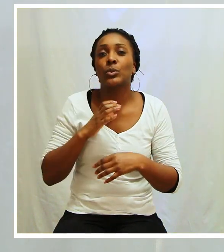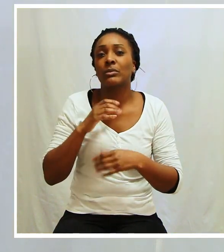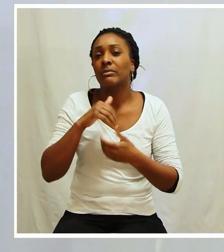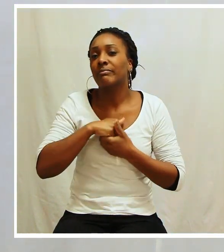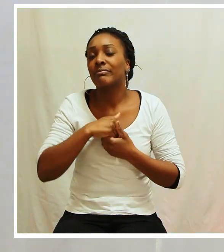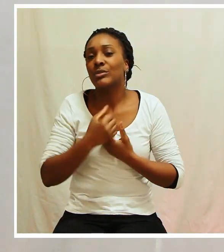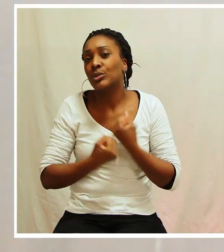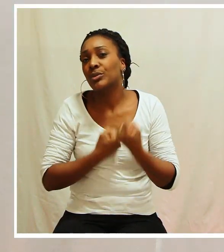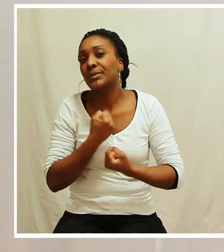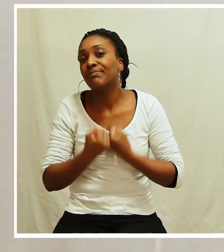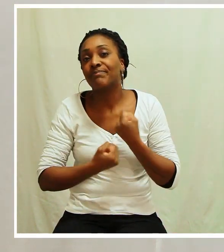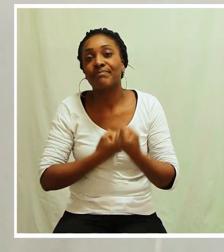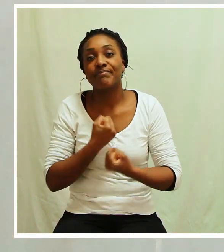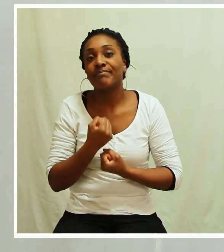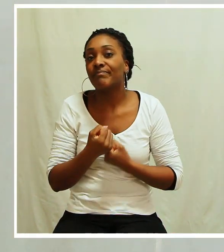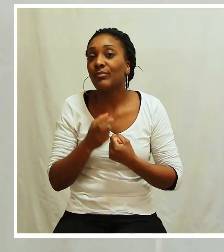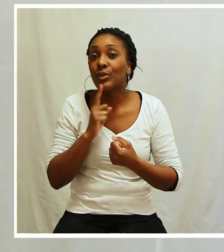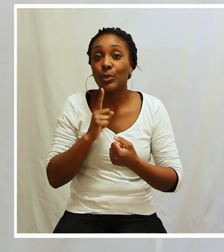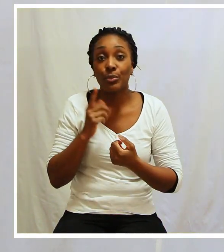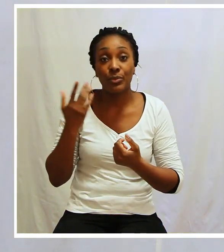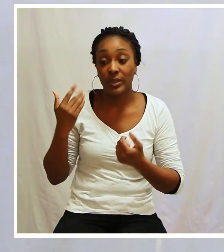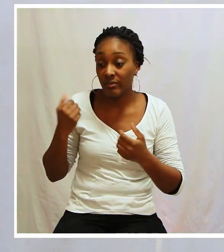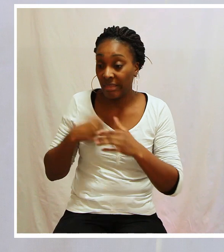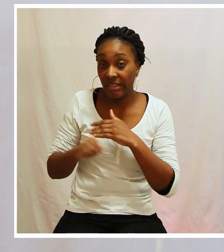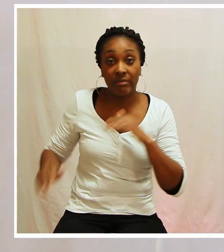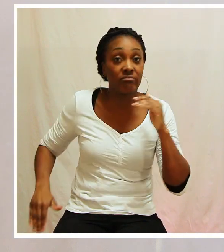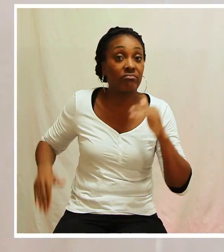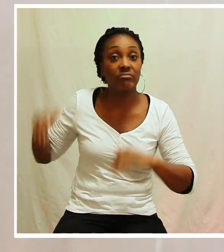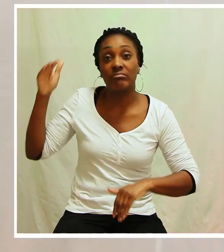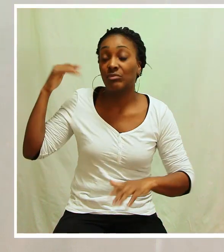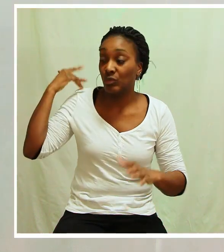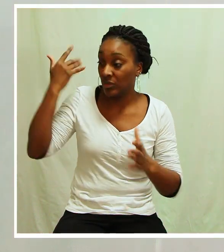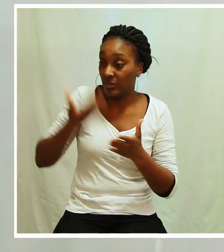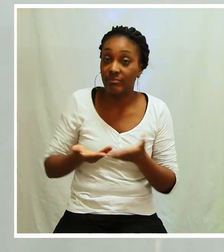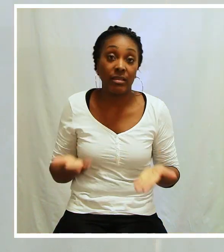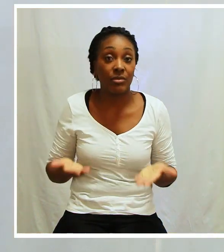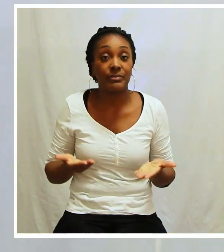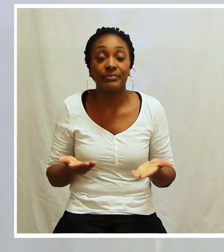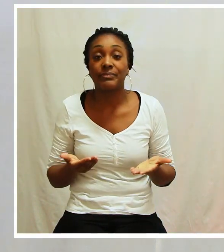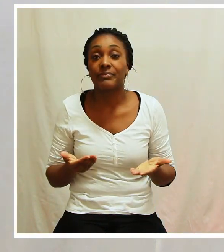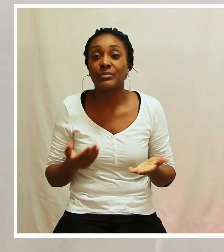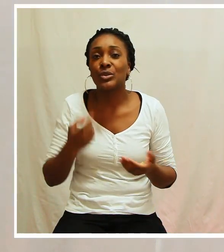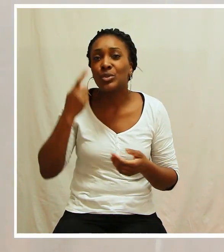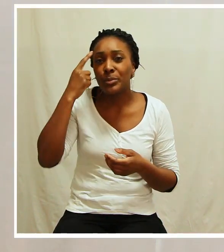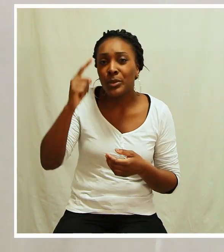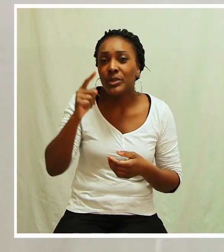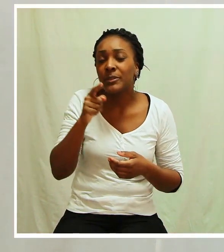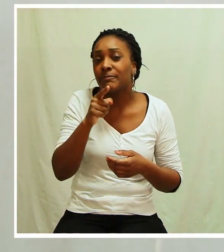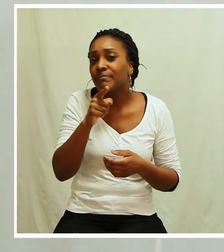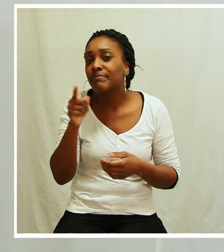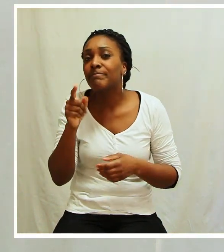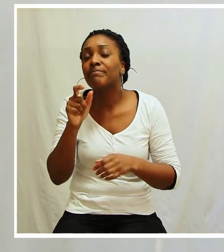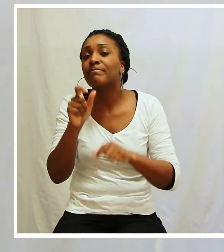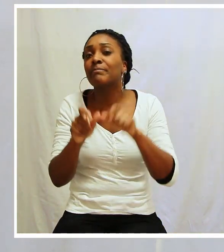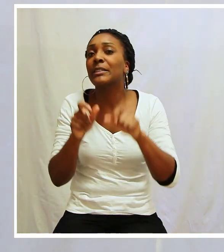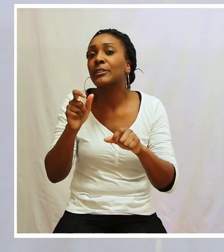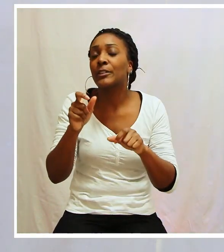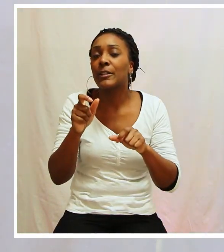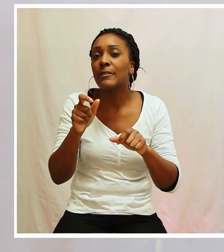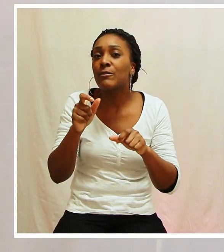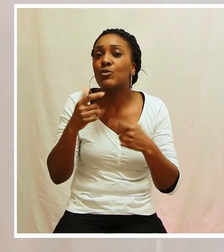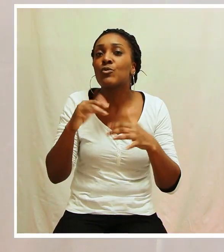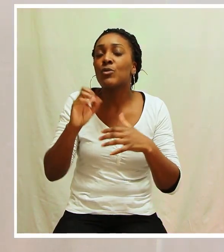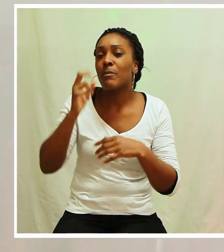souffrent dans leur cœur peut-être depuis leur naissance jusqu'à aujourd'hui. Et je pensais à ceux, Seigneur mon Dieu, qui ont entendu des